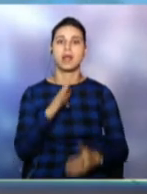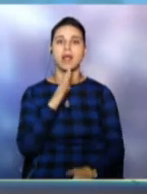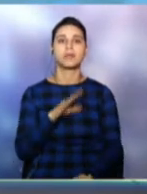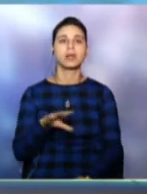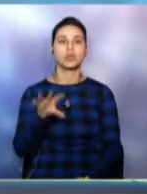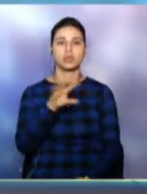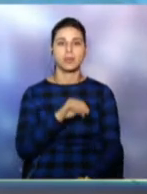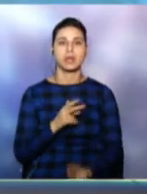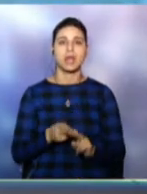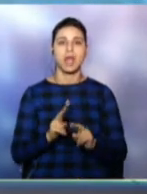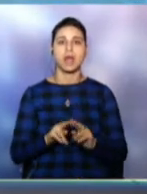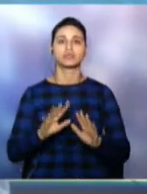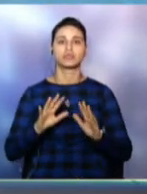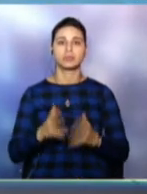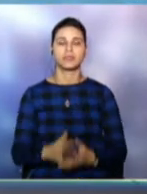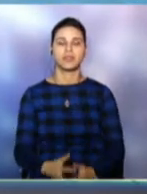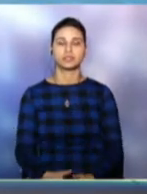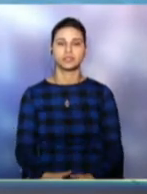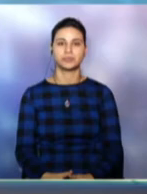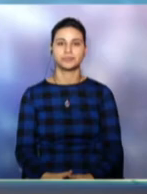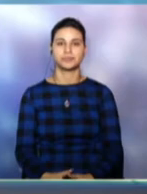ქალბატონები. ამ შემთხვევაში